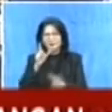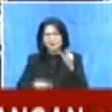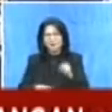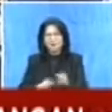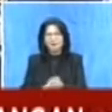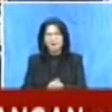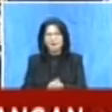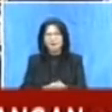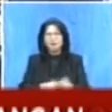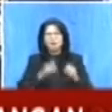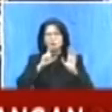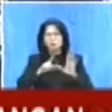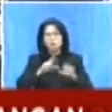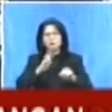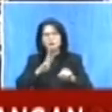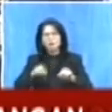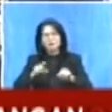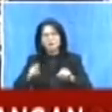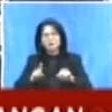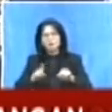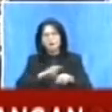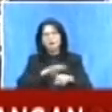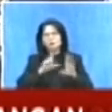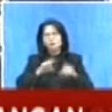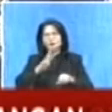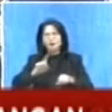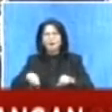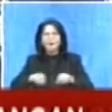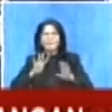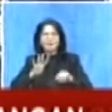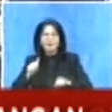73,41 sampai dengan 73,46.